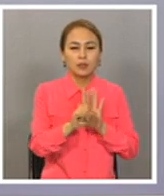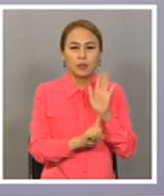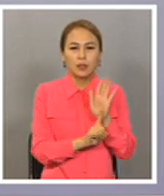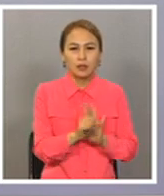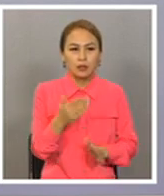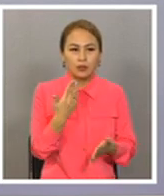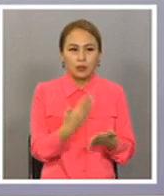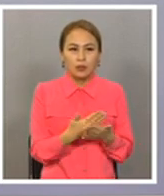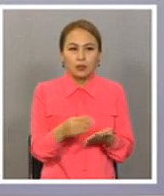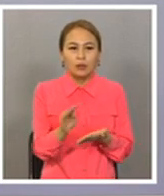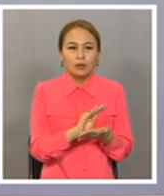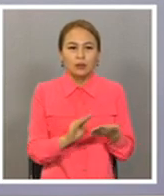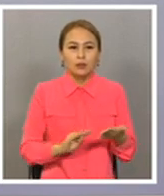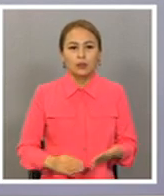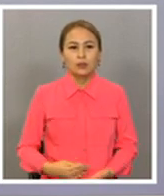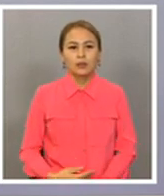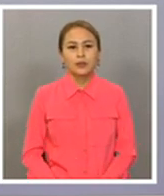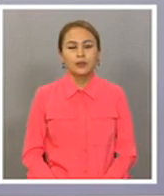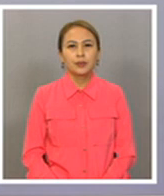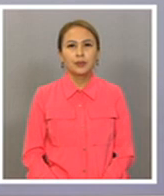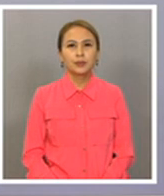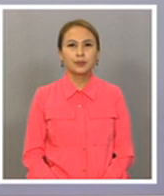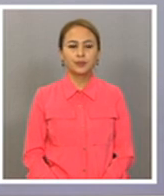мысал өлеңі.